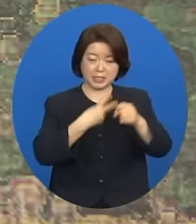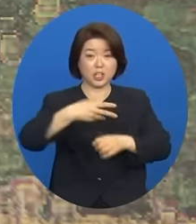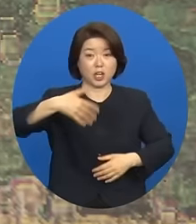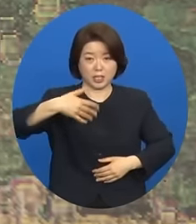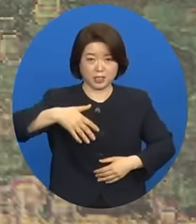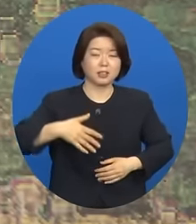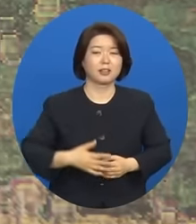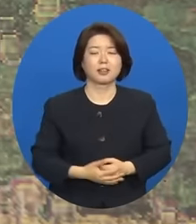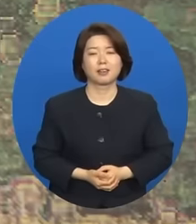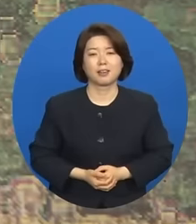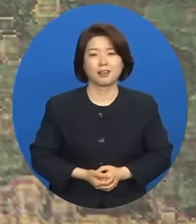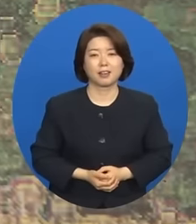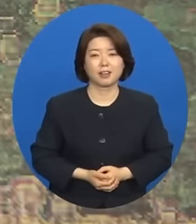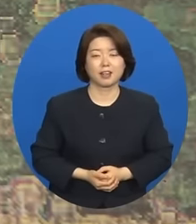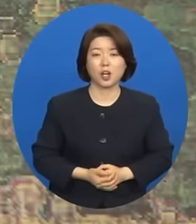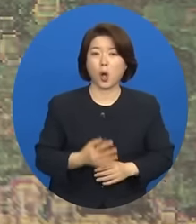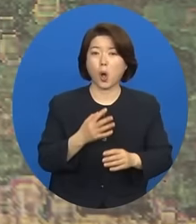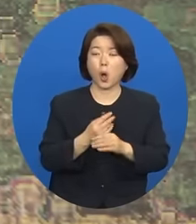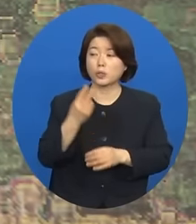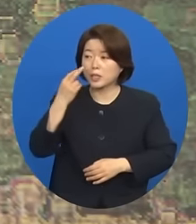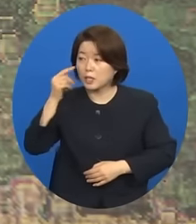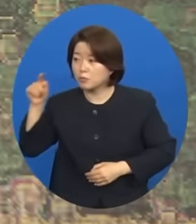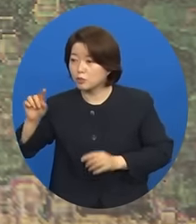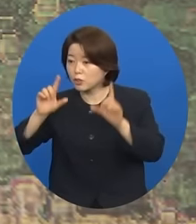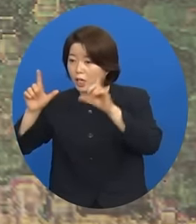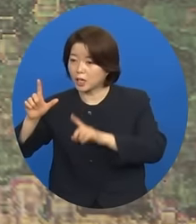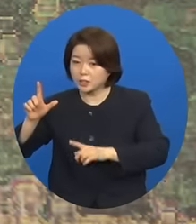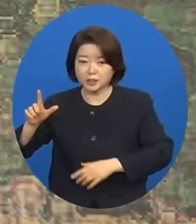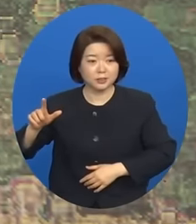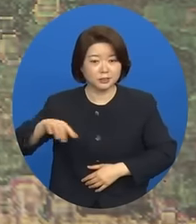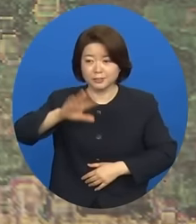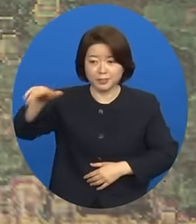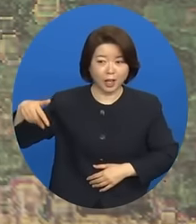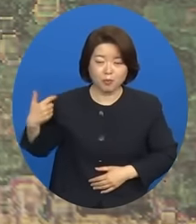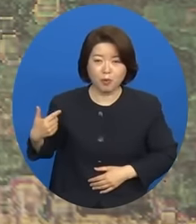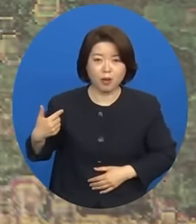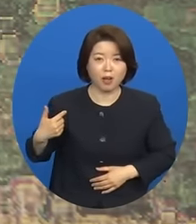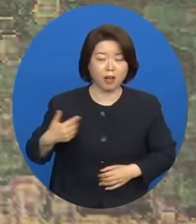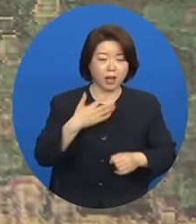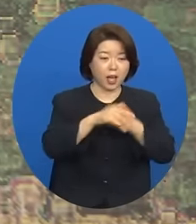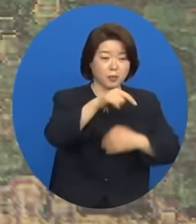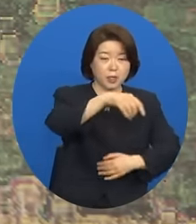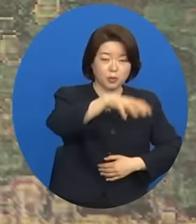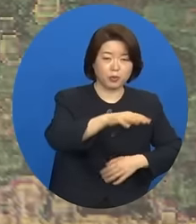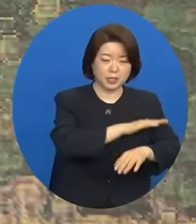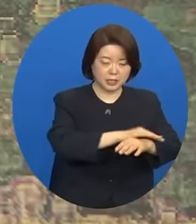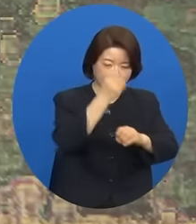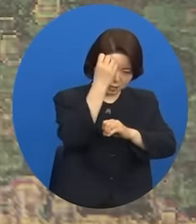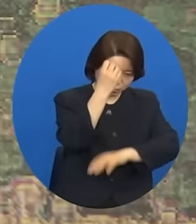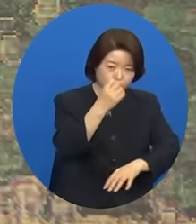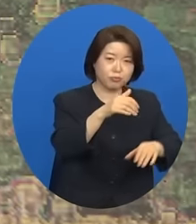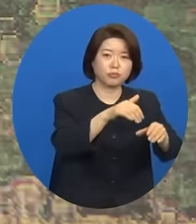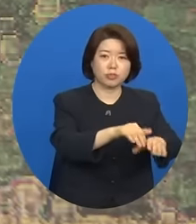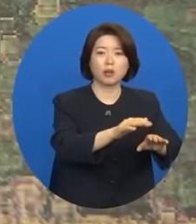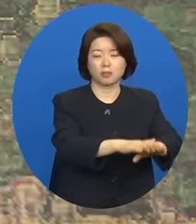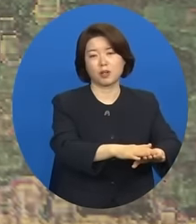됐는데 언제 미국 살았냐 싶을 정도로 하나님이 잘 뿌리를 내리게 하셨어요. 저뿐만 아니라 우리 아이들까지도.